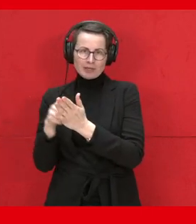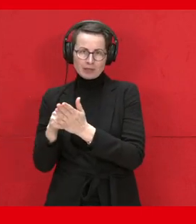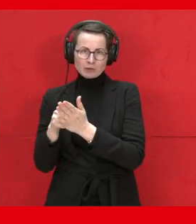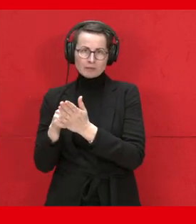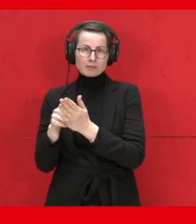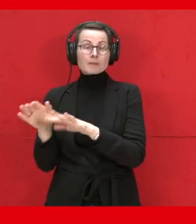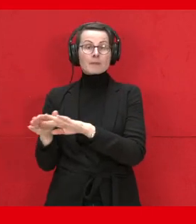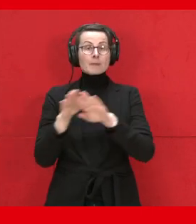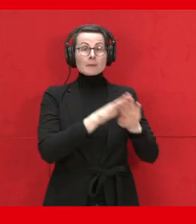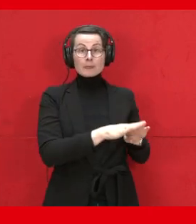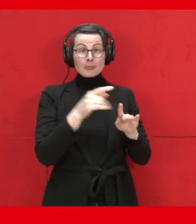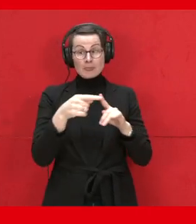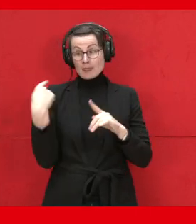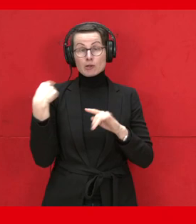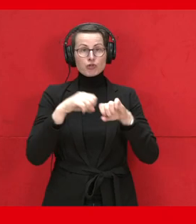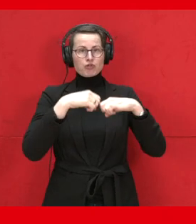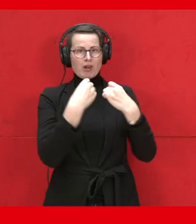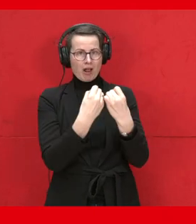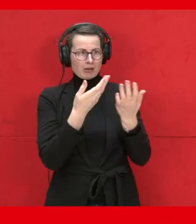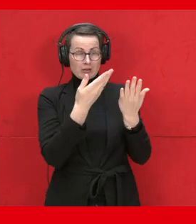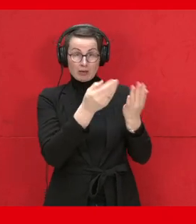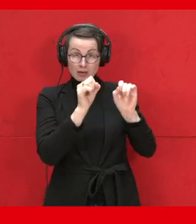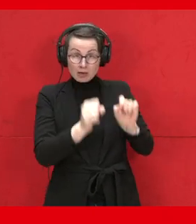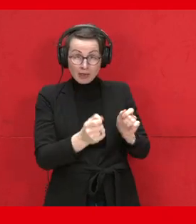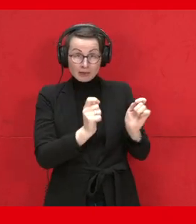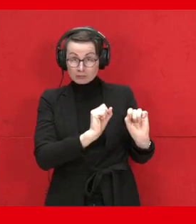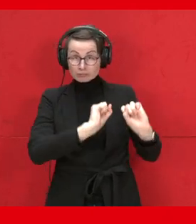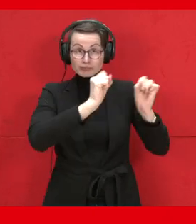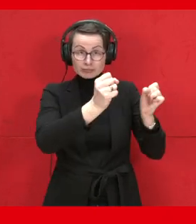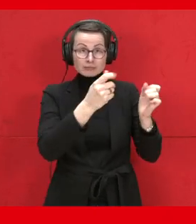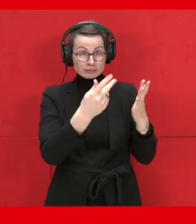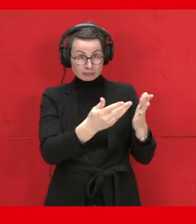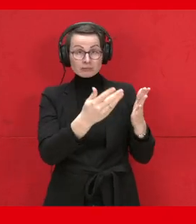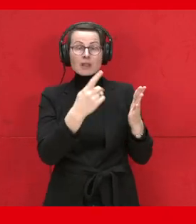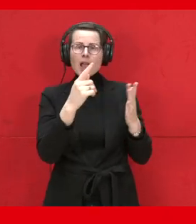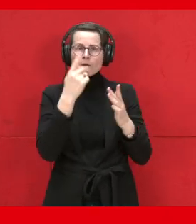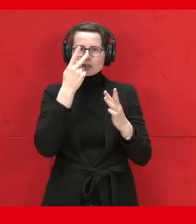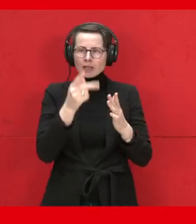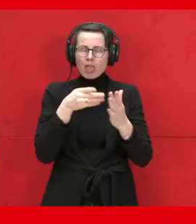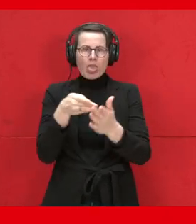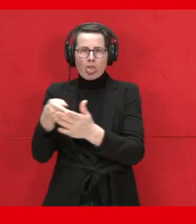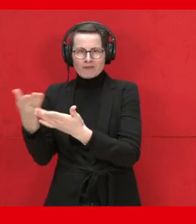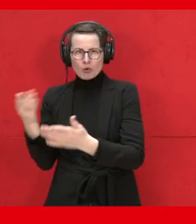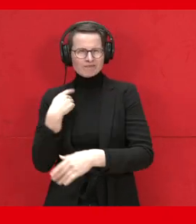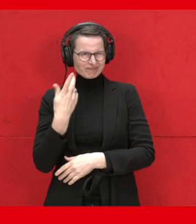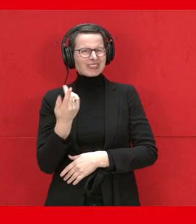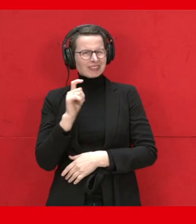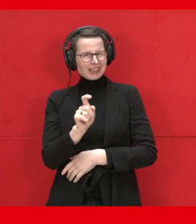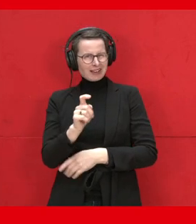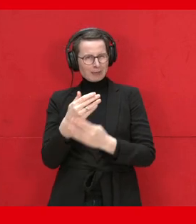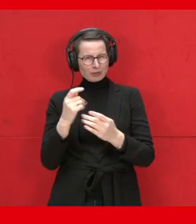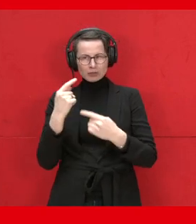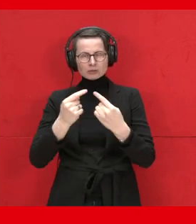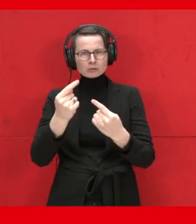des Staates neu schätzen gelernt. Wir haben auch gesehen, wo es hakt. Die Digitalisierung ist ja überall in vollem Gange, aber in der